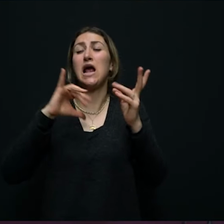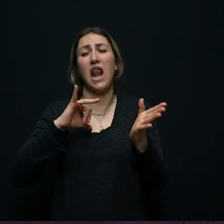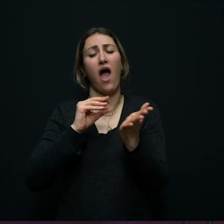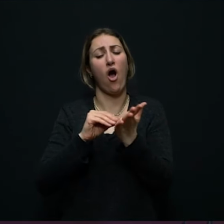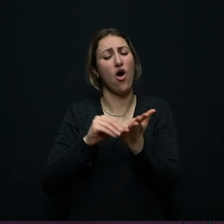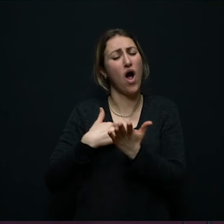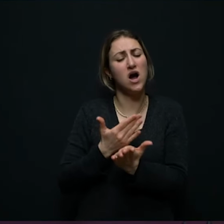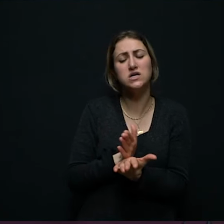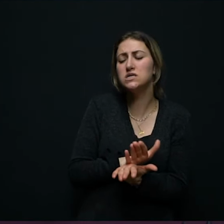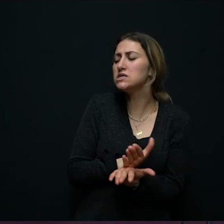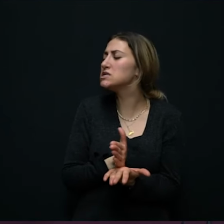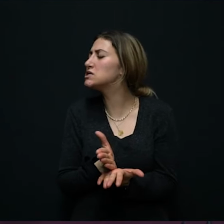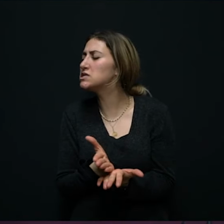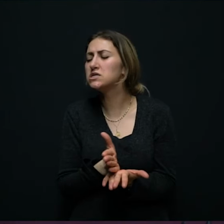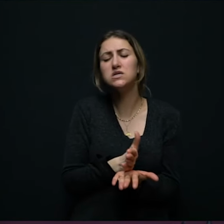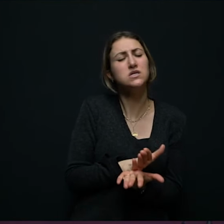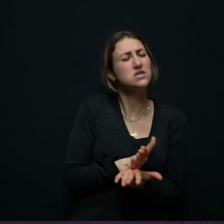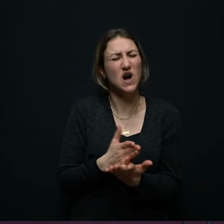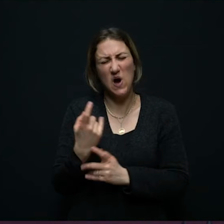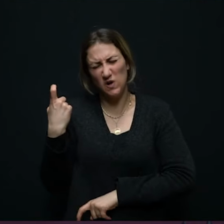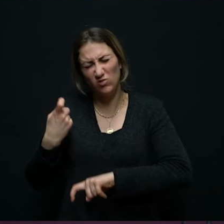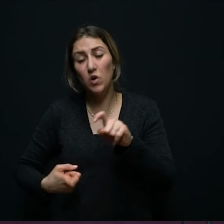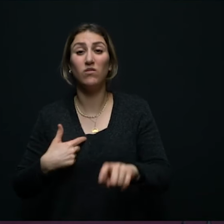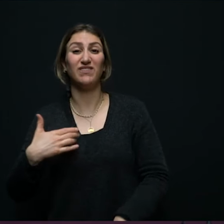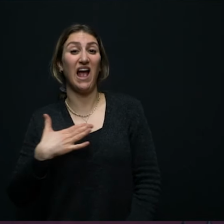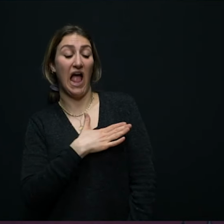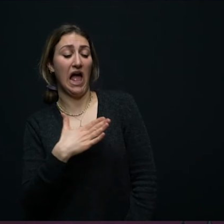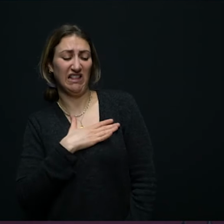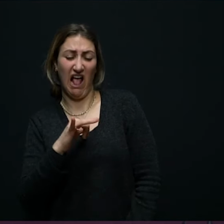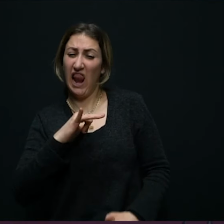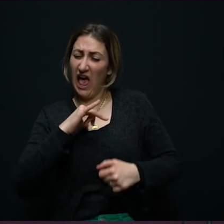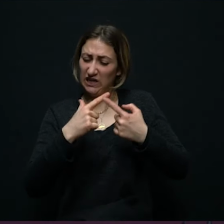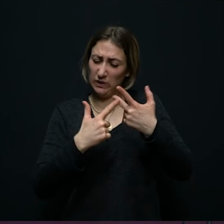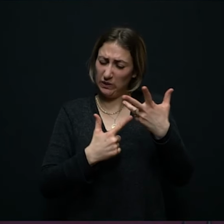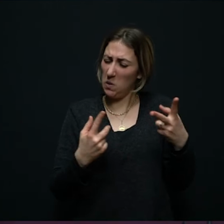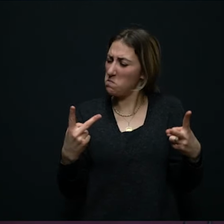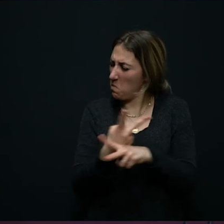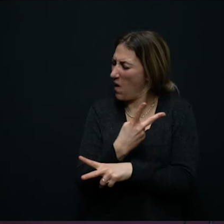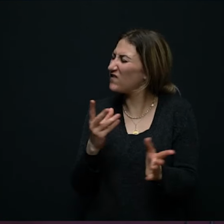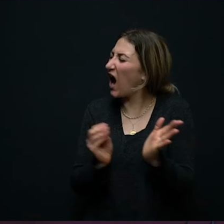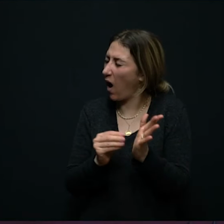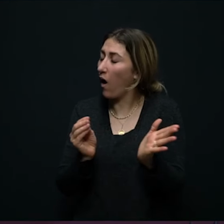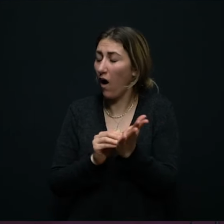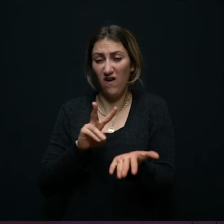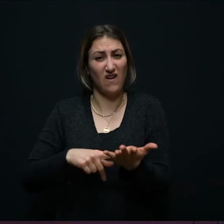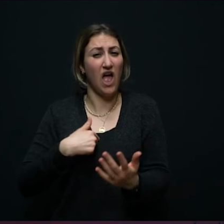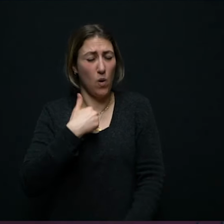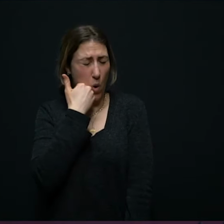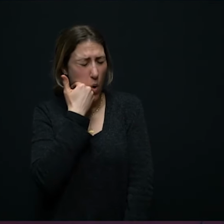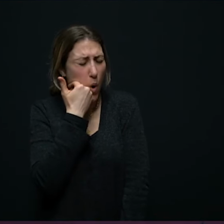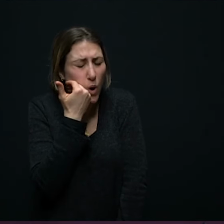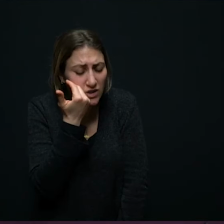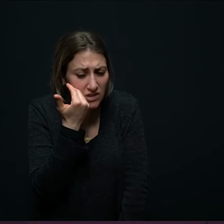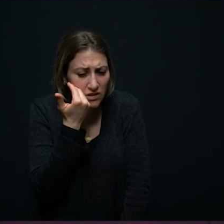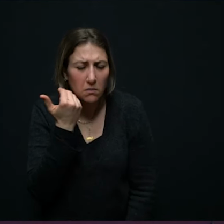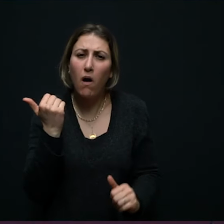deux choses qui doivent être transformés dans mon caractère j'ai honte seigneur mais j'ai foi aussi